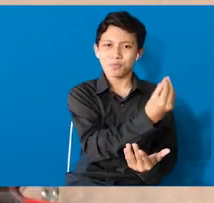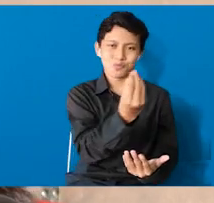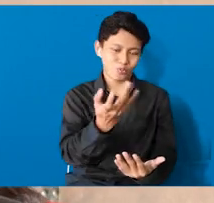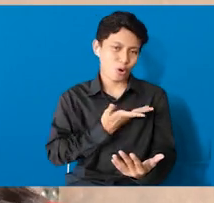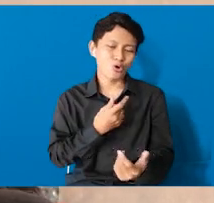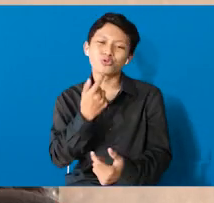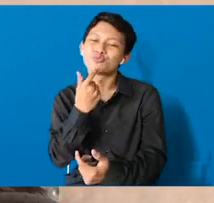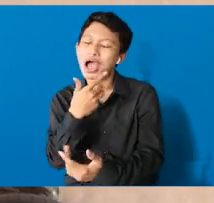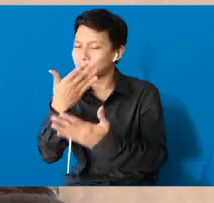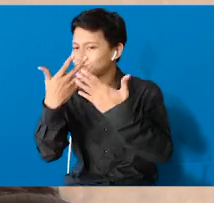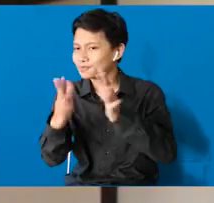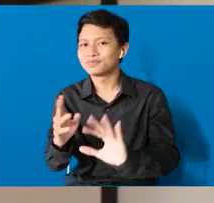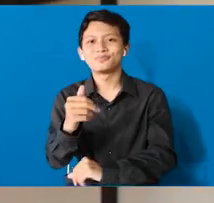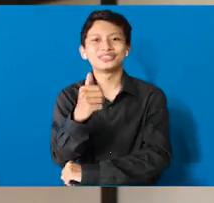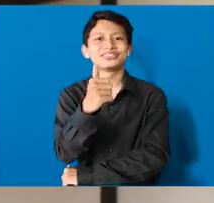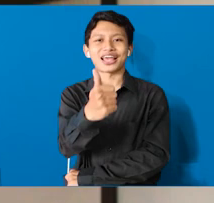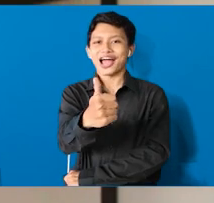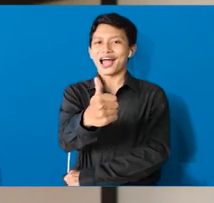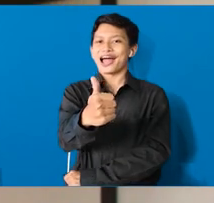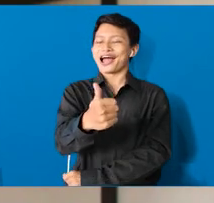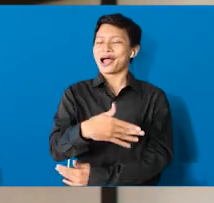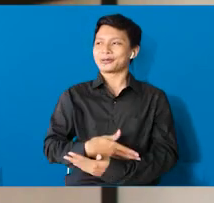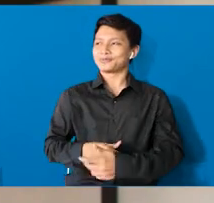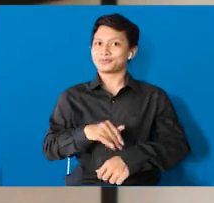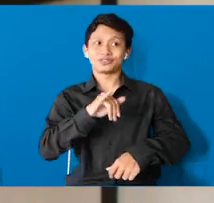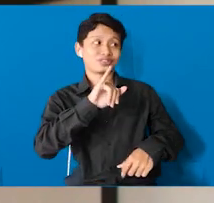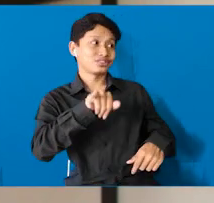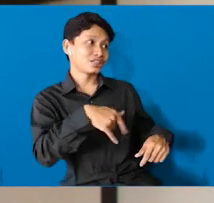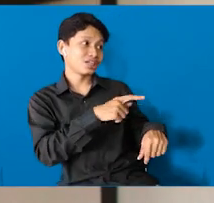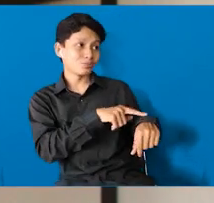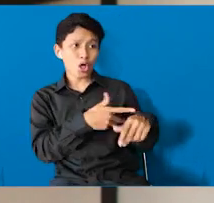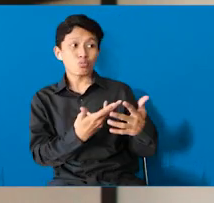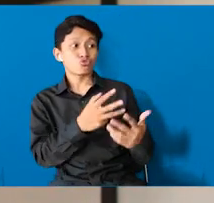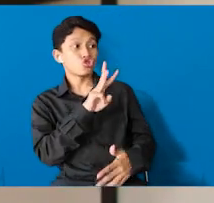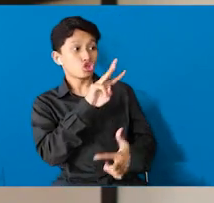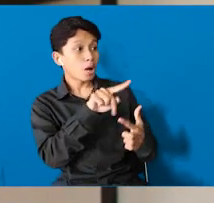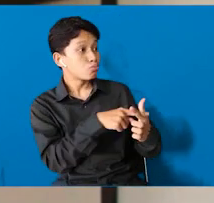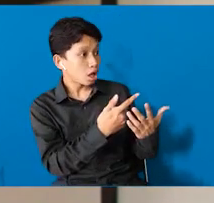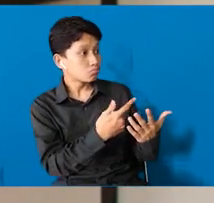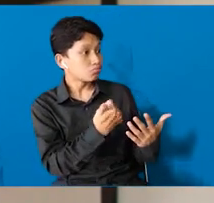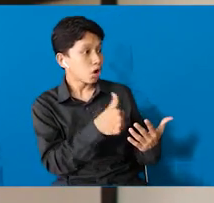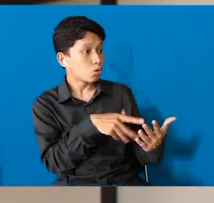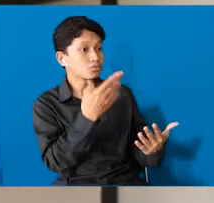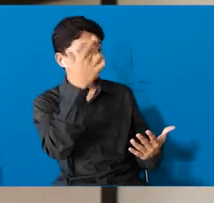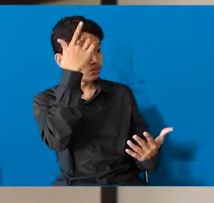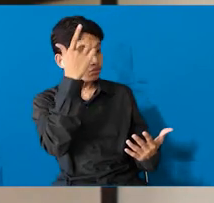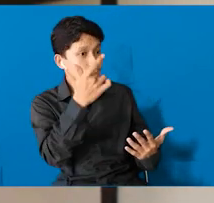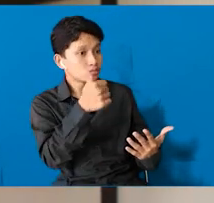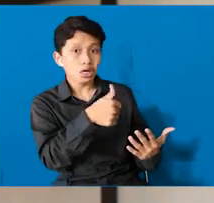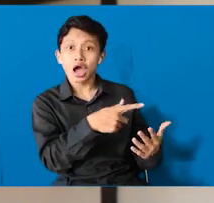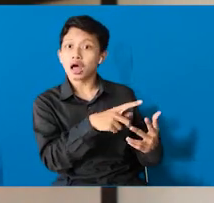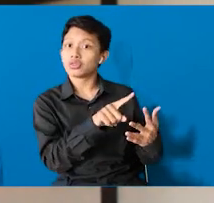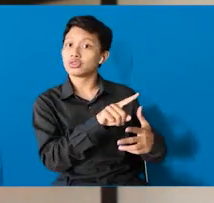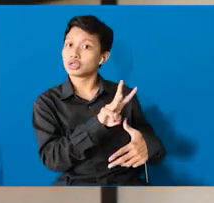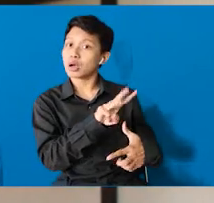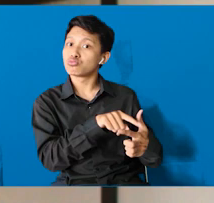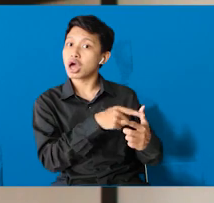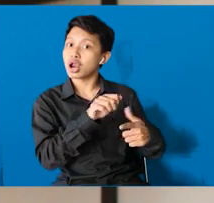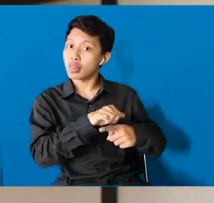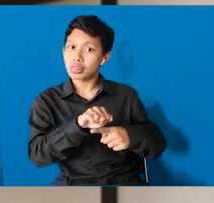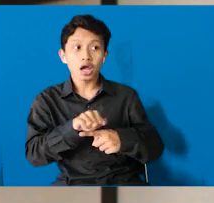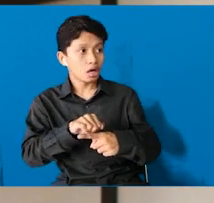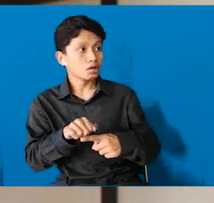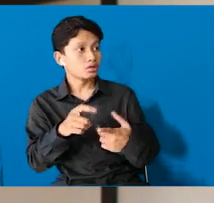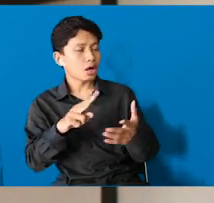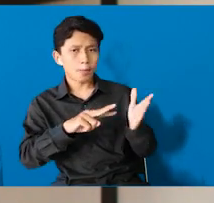menggunakan. Jadi pada saat ketika tadi Ibu bilang 3 bulan baru kemudian bisa cek kesehatan secara utuh gitu,